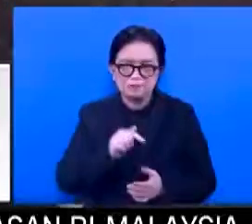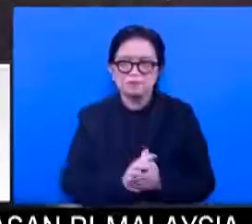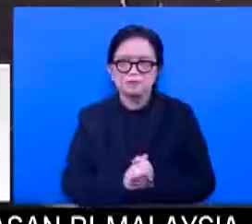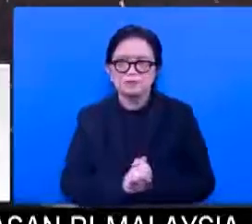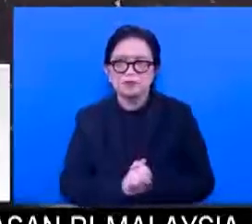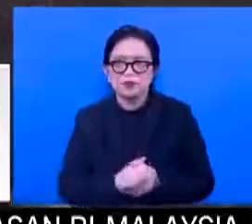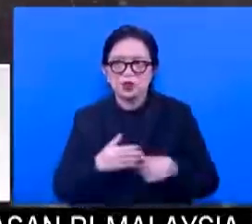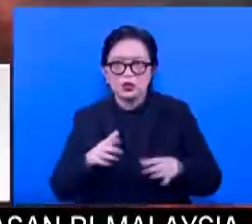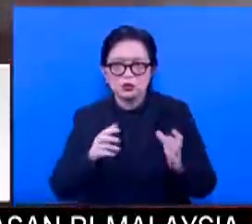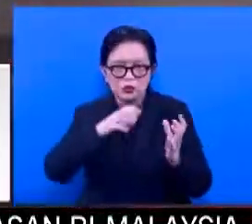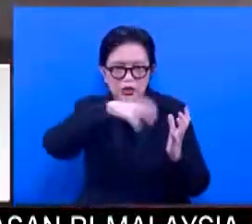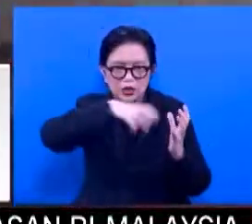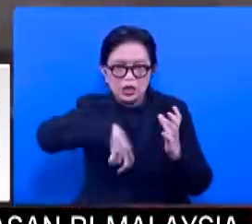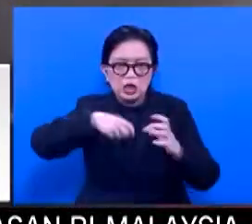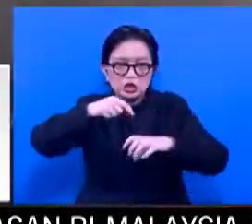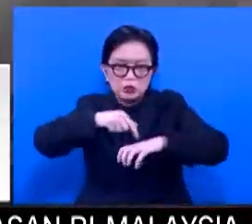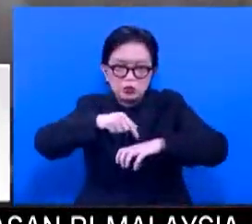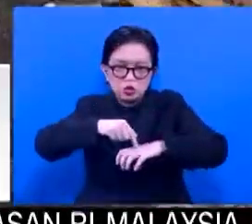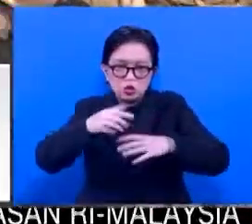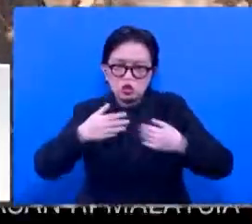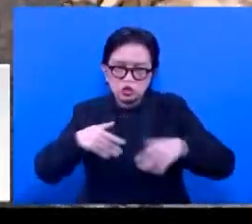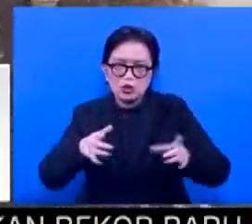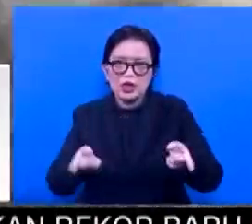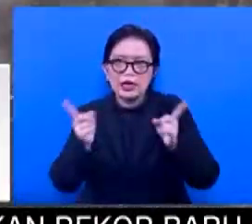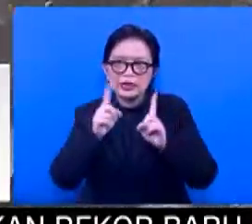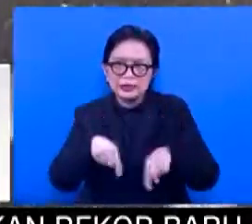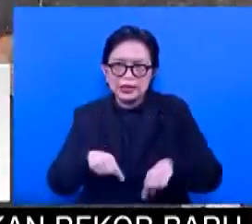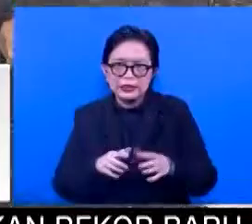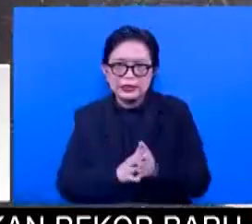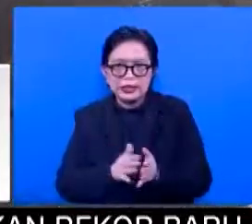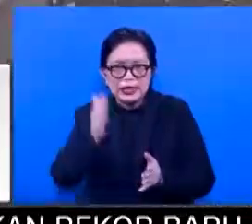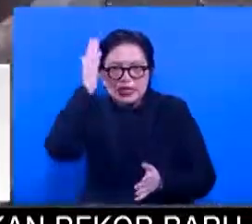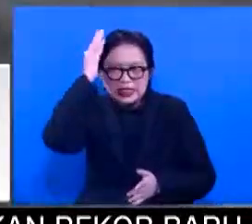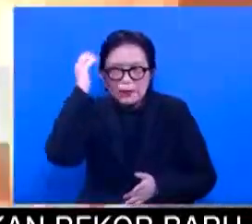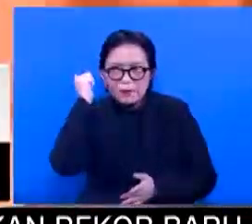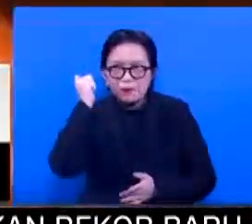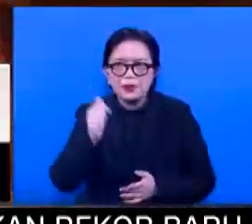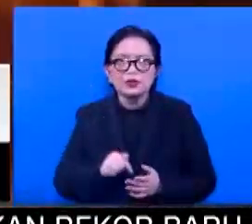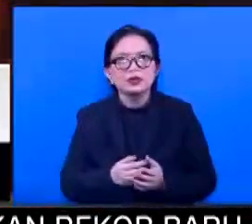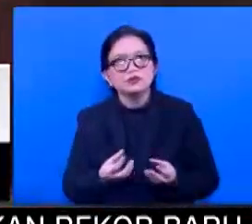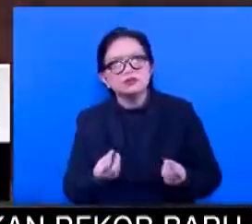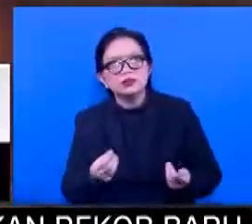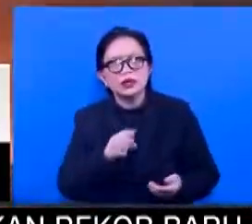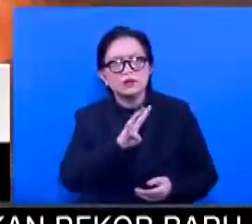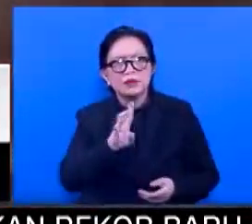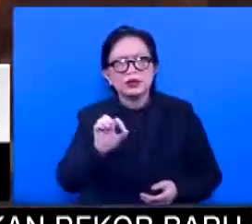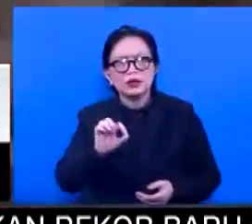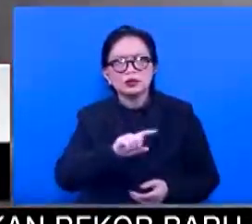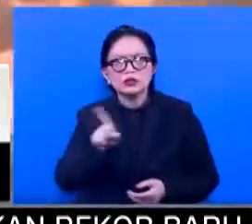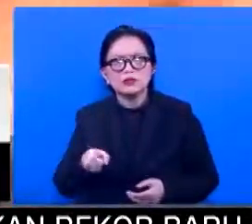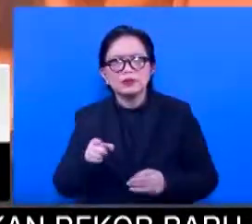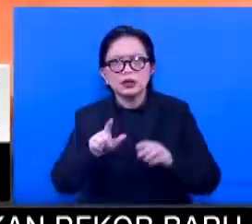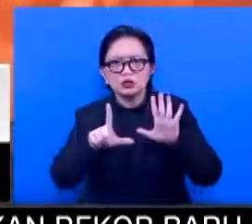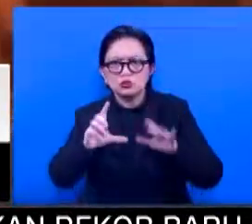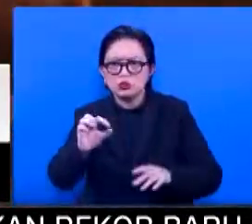Ketika tempurung kelapa awal telah menjadi arang hitam, suhu pembakaran dalam satu tong bisa mencapai 400 sampai 700